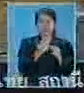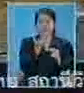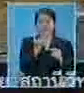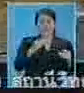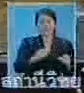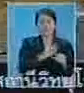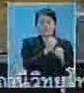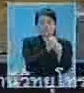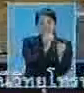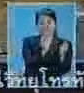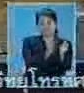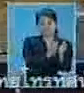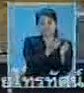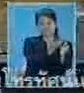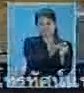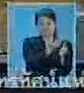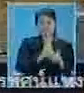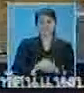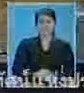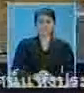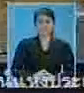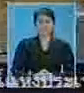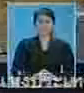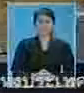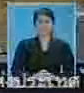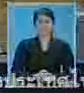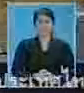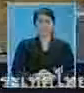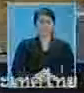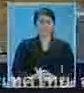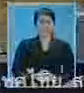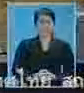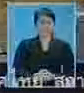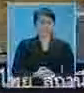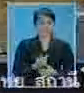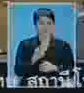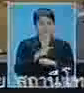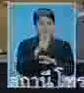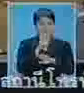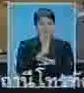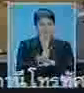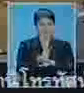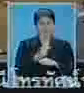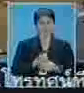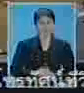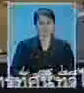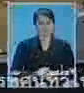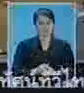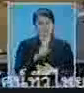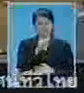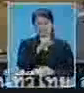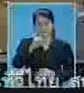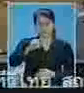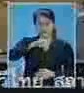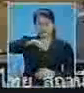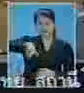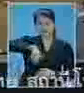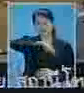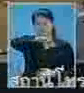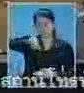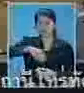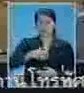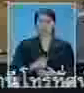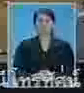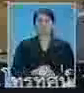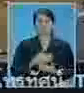ครับเชิญท่านรัฐมนตรีประสิทธิ์ครับ ครับท่านประธานที่เคารพท่านสมาชิกผู้ทรงเกียรติครับผ